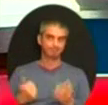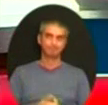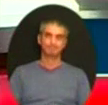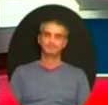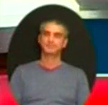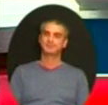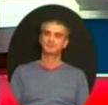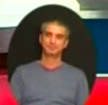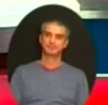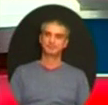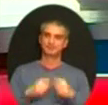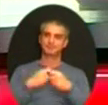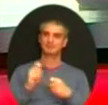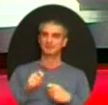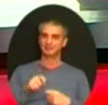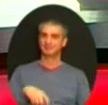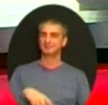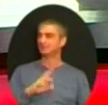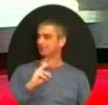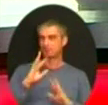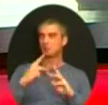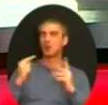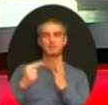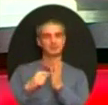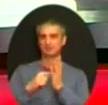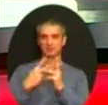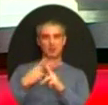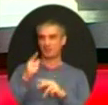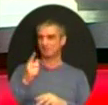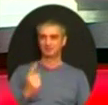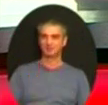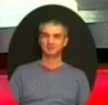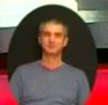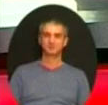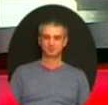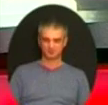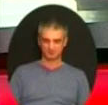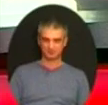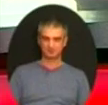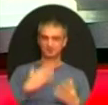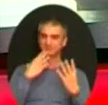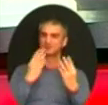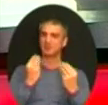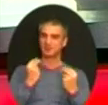חבר הכנסת אלעזר שלך, חבר הכנסת אלעזר שלך, תודה רבה לשניכם.